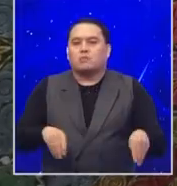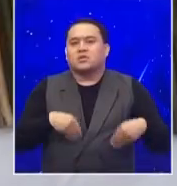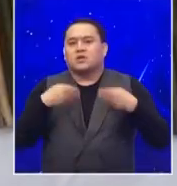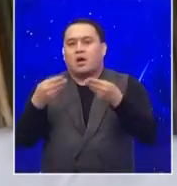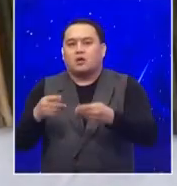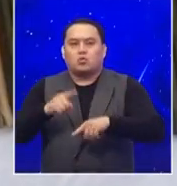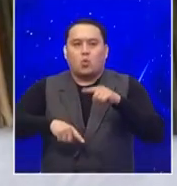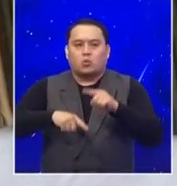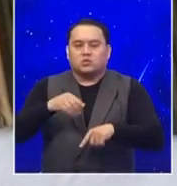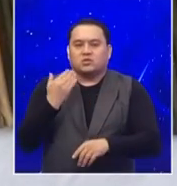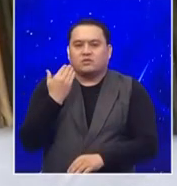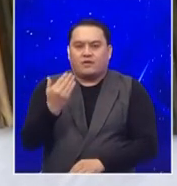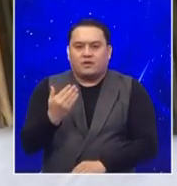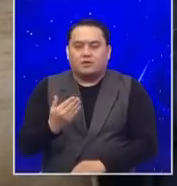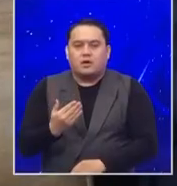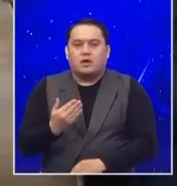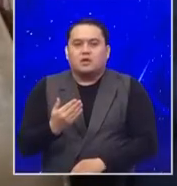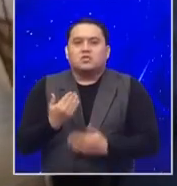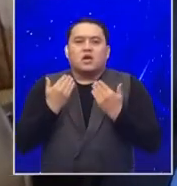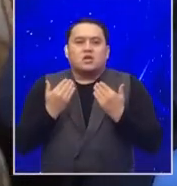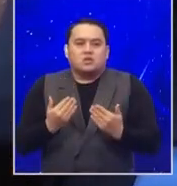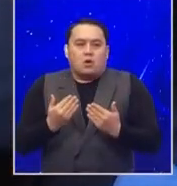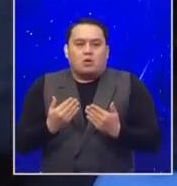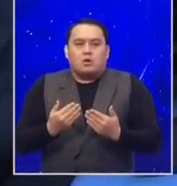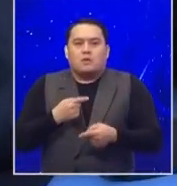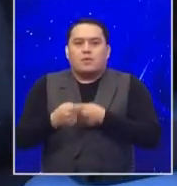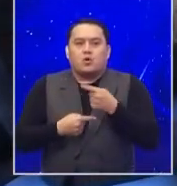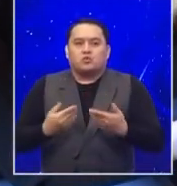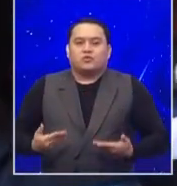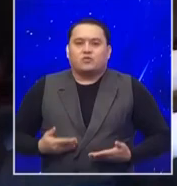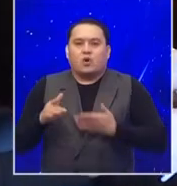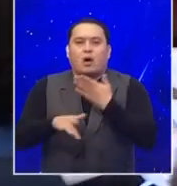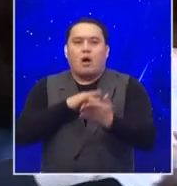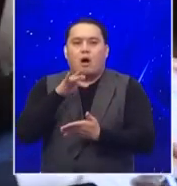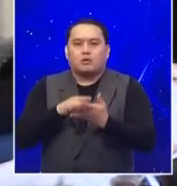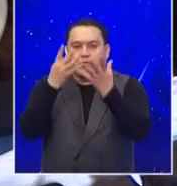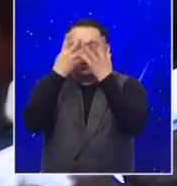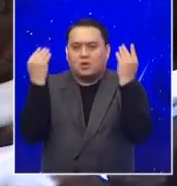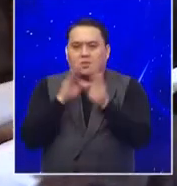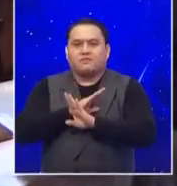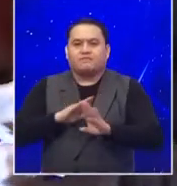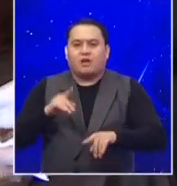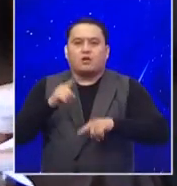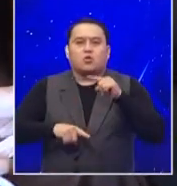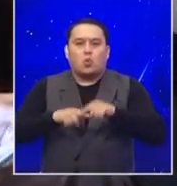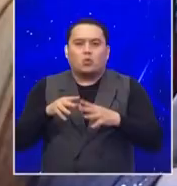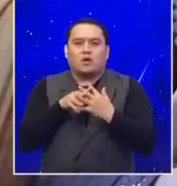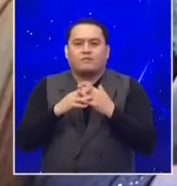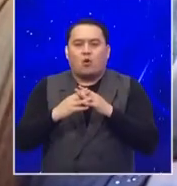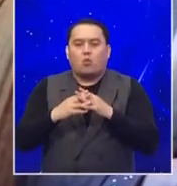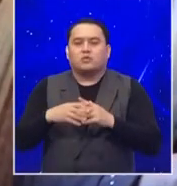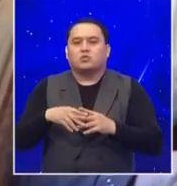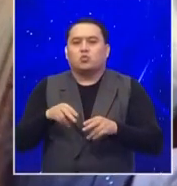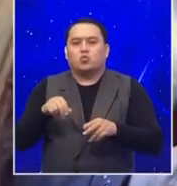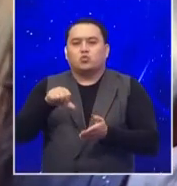предоставили близкие родственники Теребаева. Сейчас его потомки живут в городах, но не забывают о своей малой родине. Они с